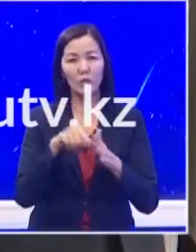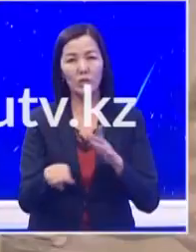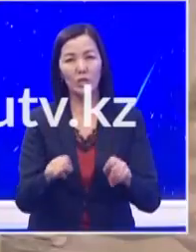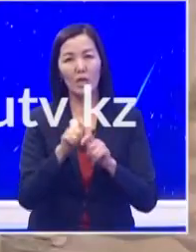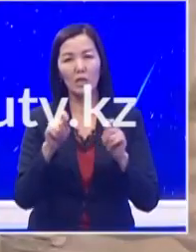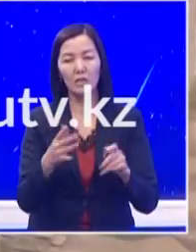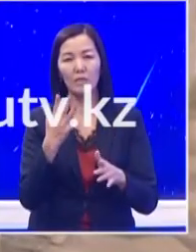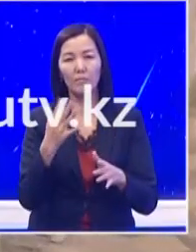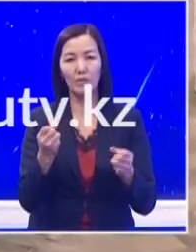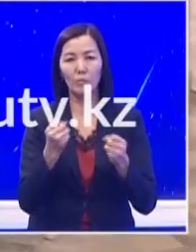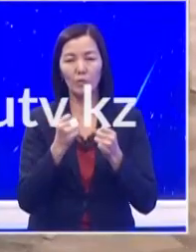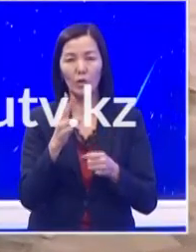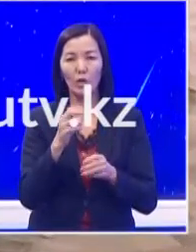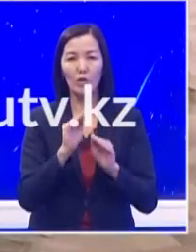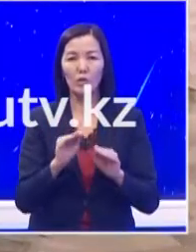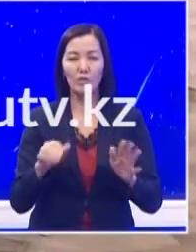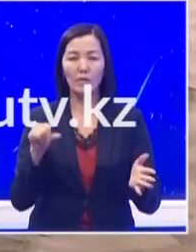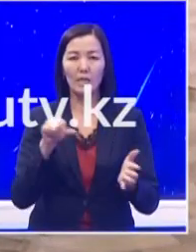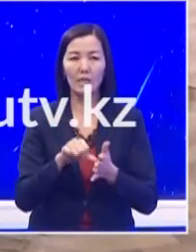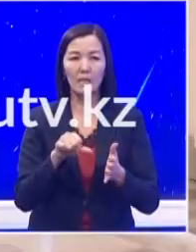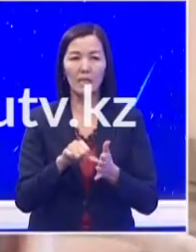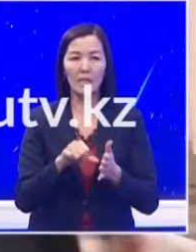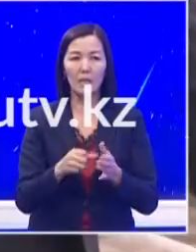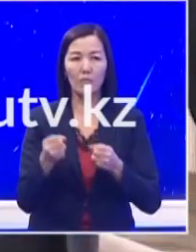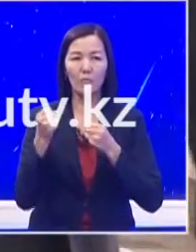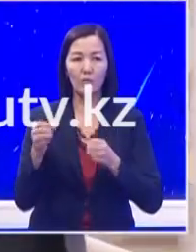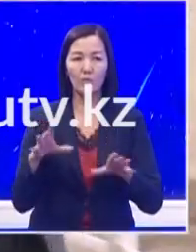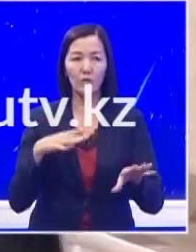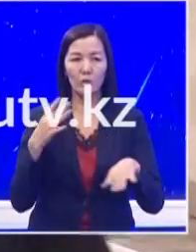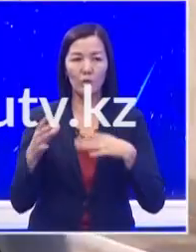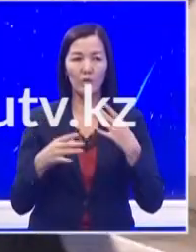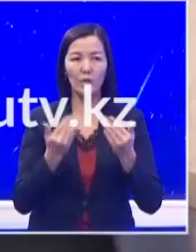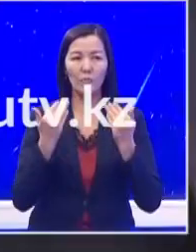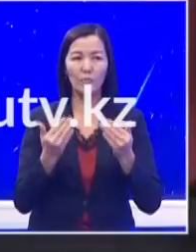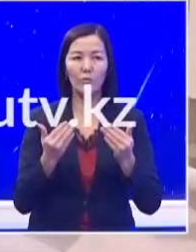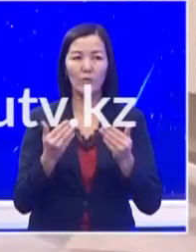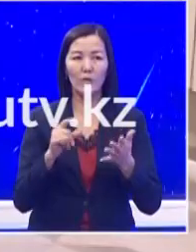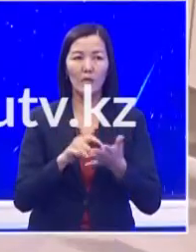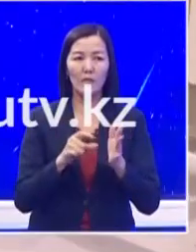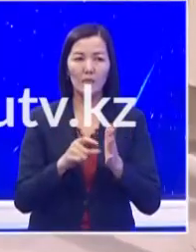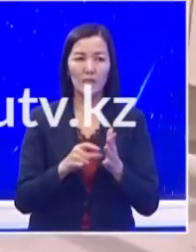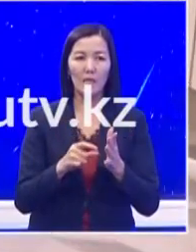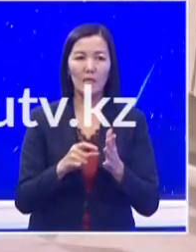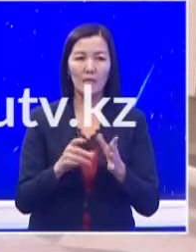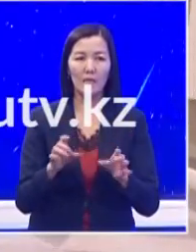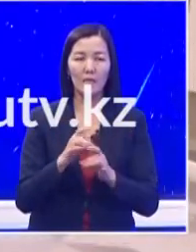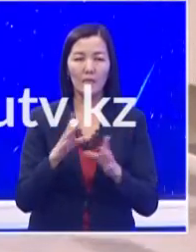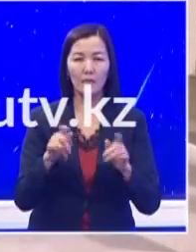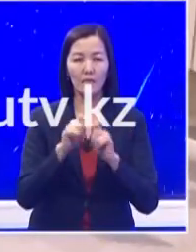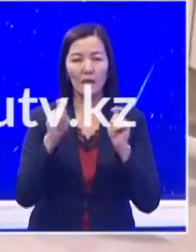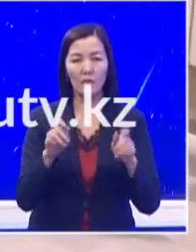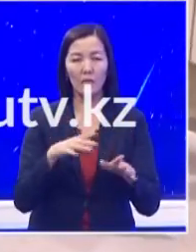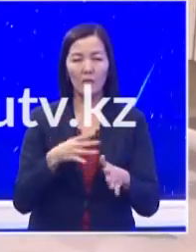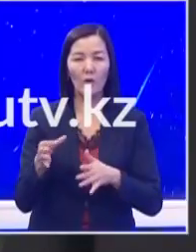Мұнда қазірдің өзінде 200-ге жуық бала тіркелген. Оның жартысы бокспен шұғылданады. Бүгін дайындық алаңдары мен спорт залдары салтанатты түрде ашылды. Бұл